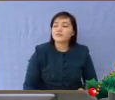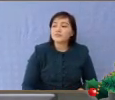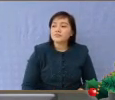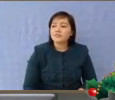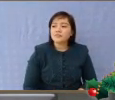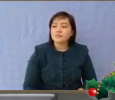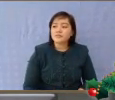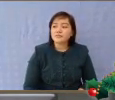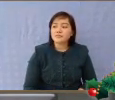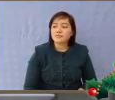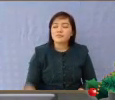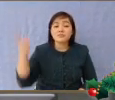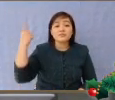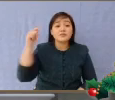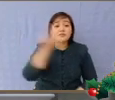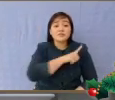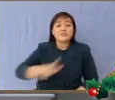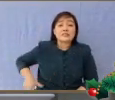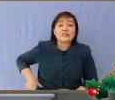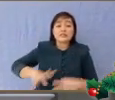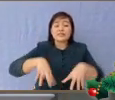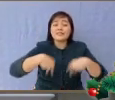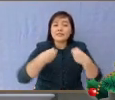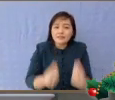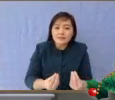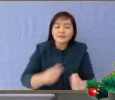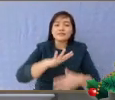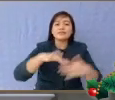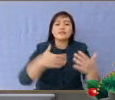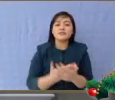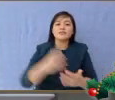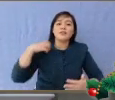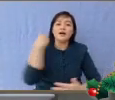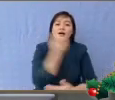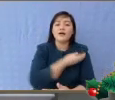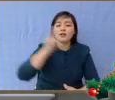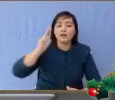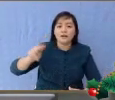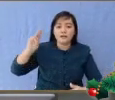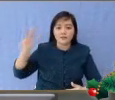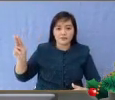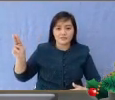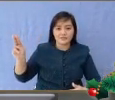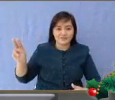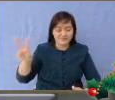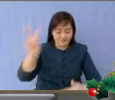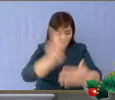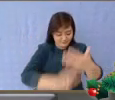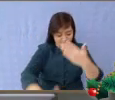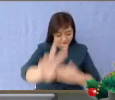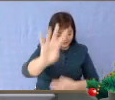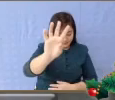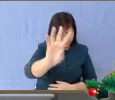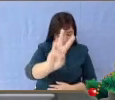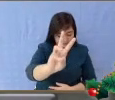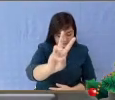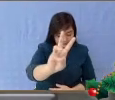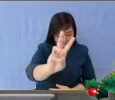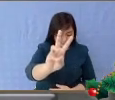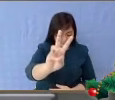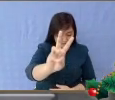Lord shall supply all your needs. You see, verse number 6, surely.